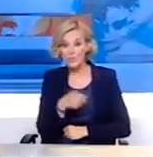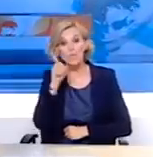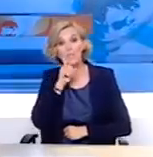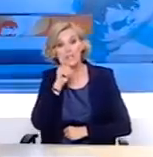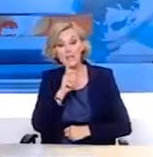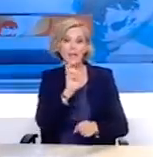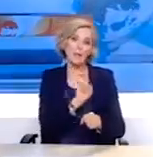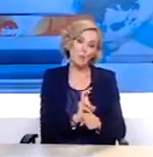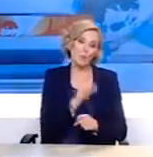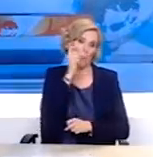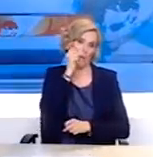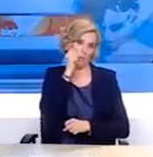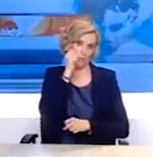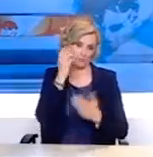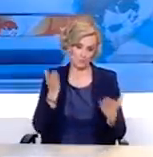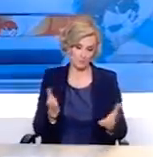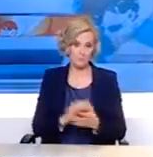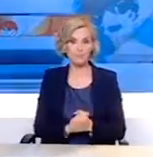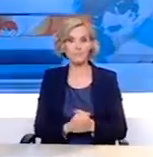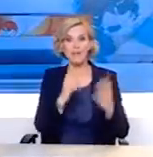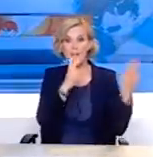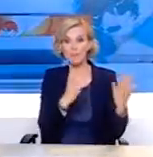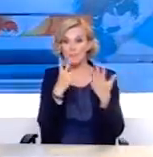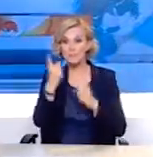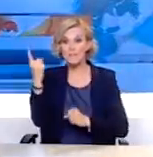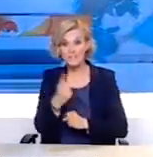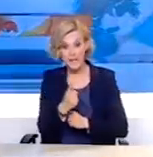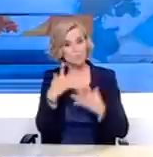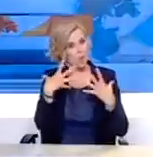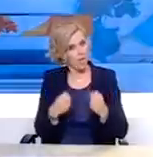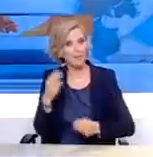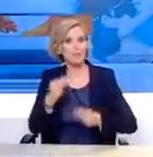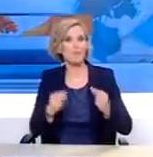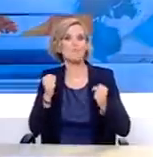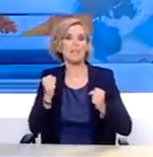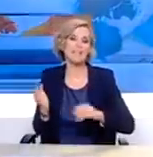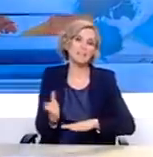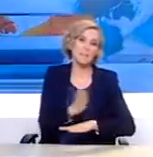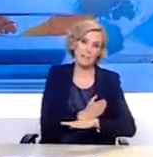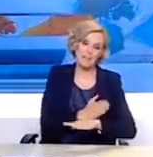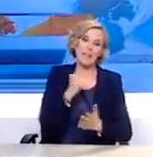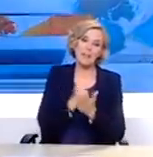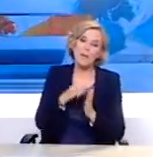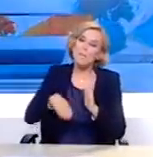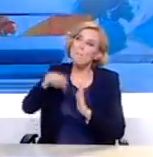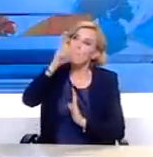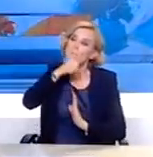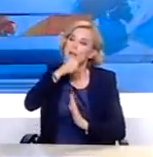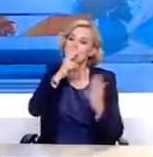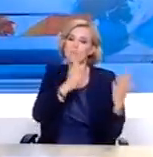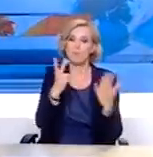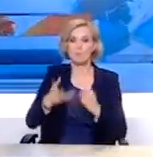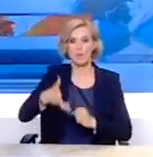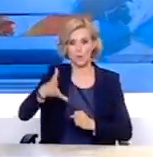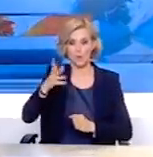γυναίκες και οι υπόλοιποι άντρες. Το 77% έχει υποκείμενο νόσημα ή είναι ηλικιωμένοι 70 ετών και άνω.